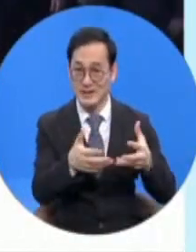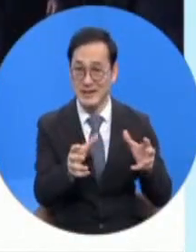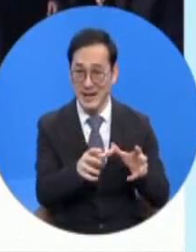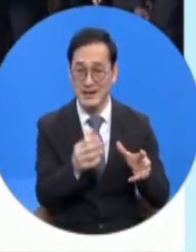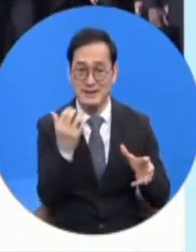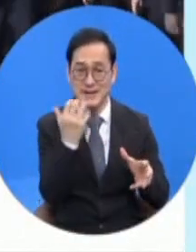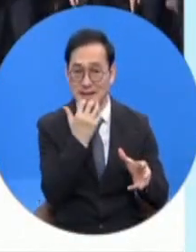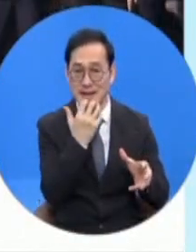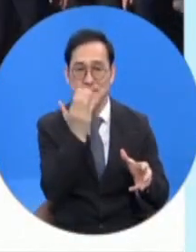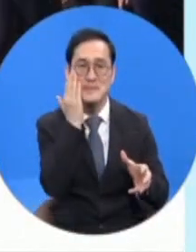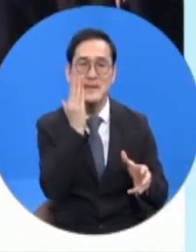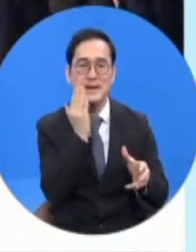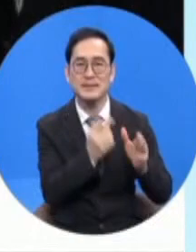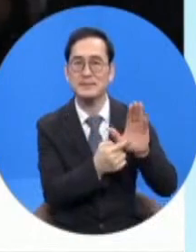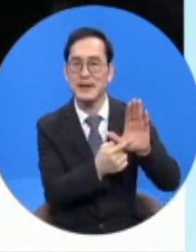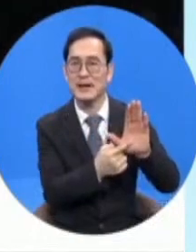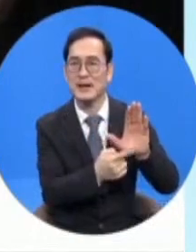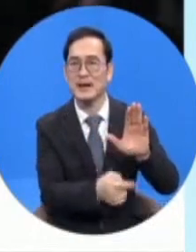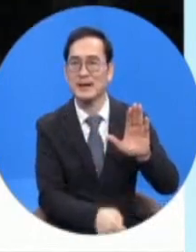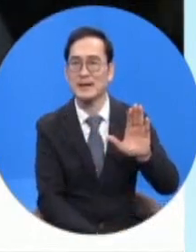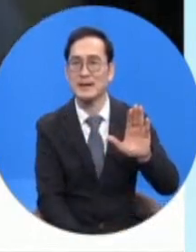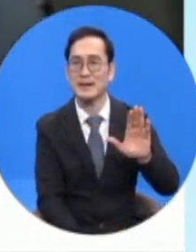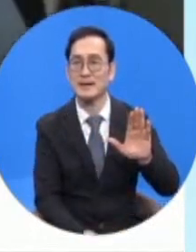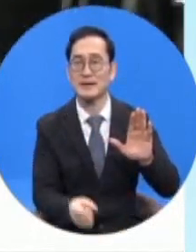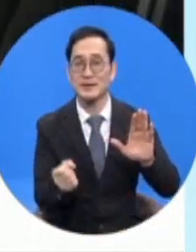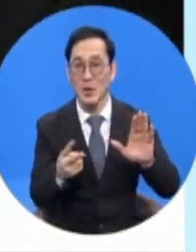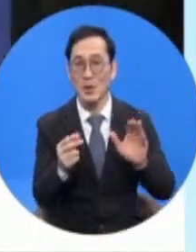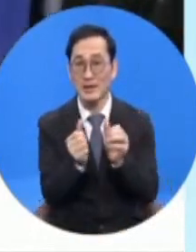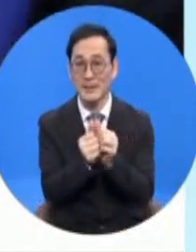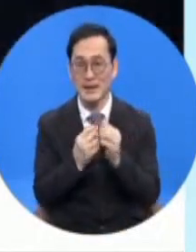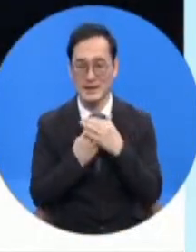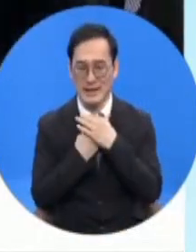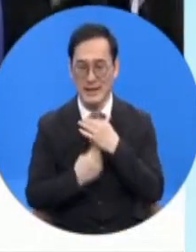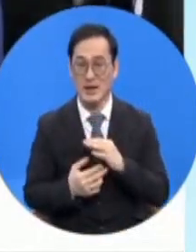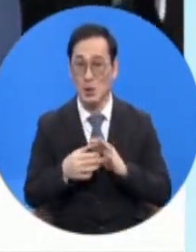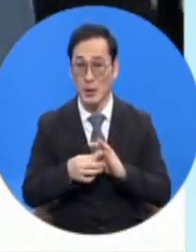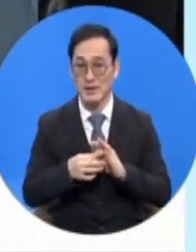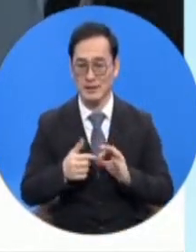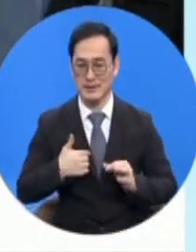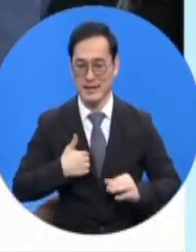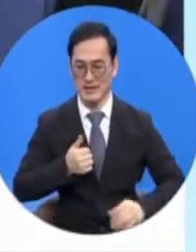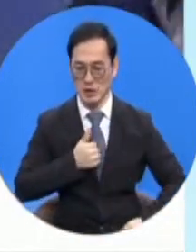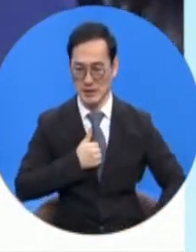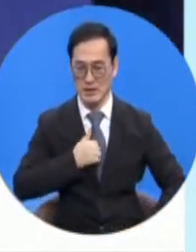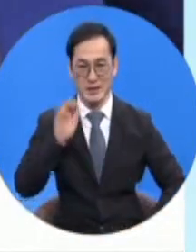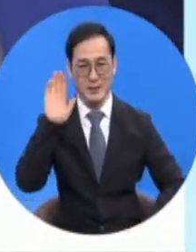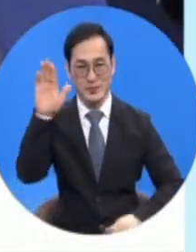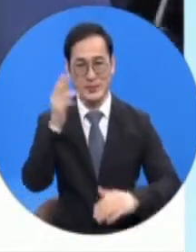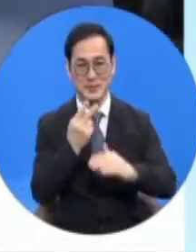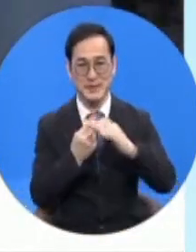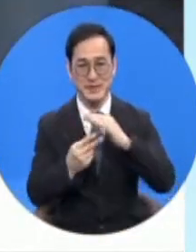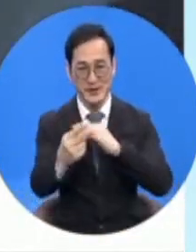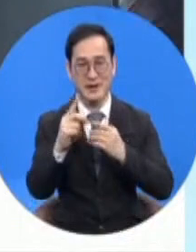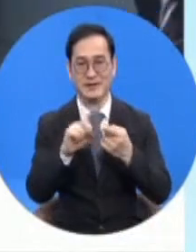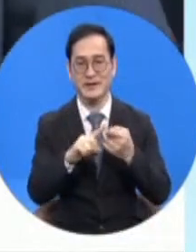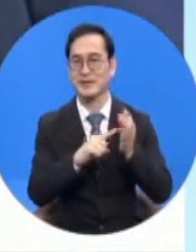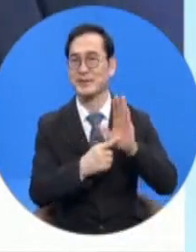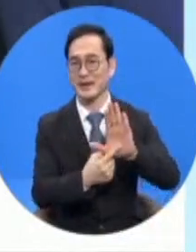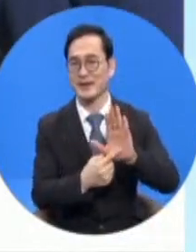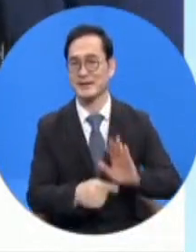색깔이고 특히 이제 남성 정치인들은 넥타이를 통해서 어떤 자신의 정체성과 이제 비전을 표출하는 거고요.